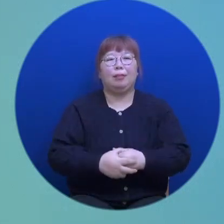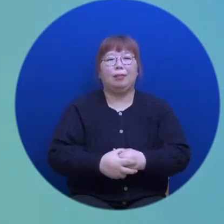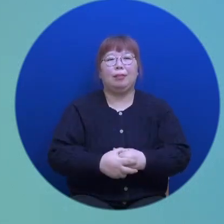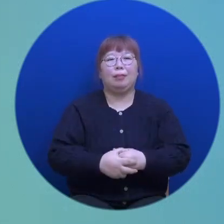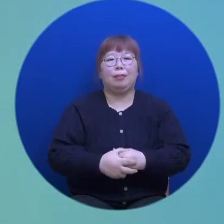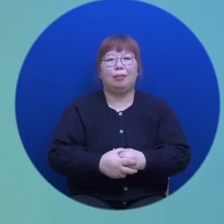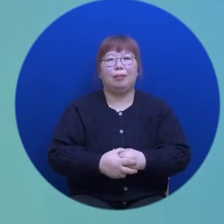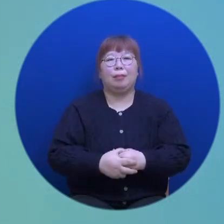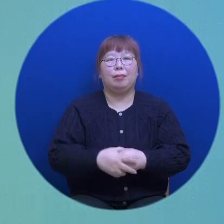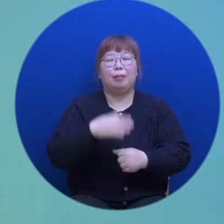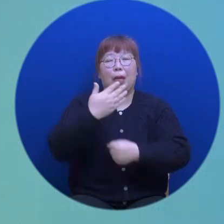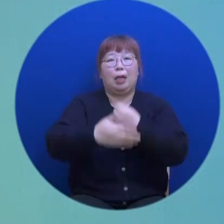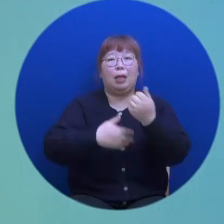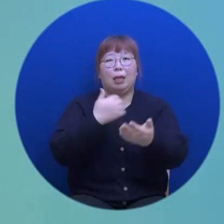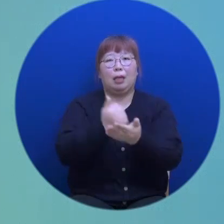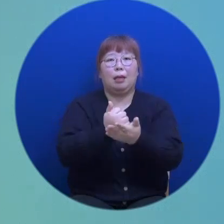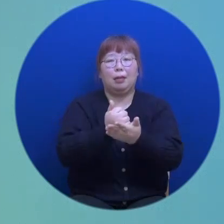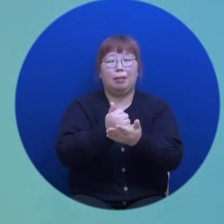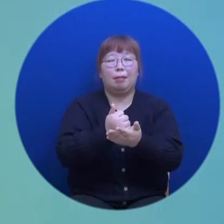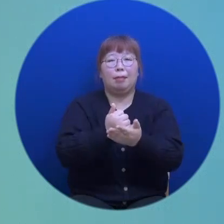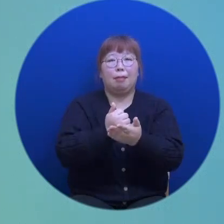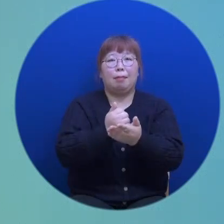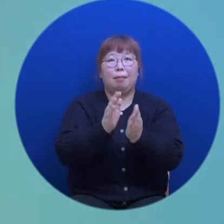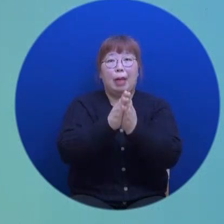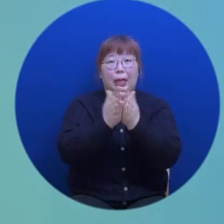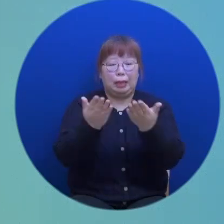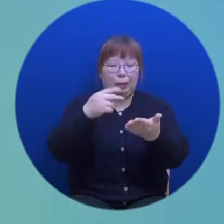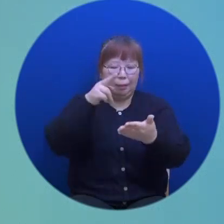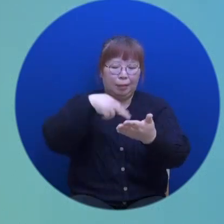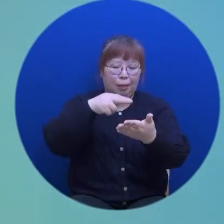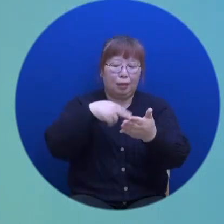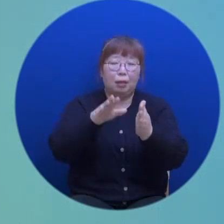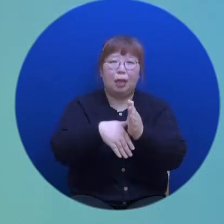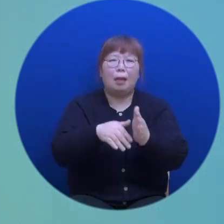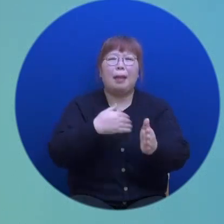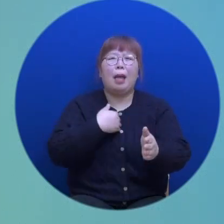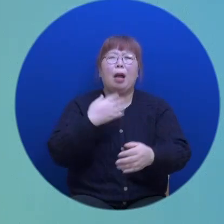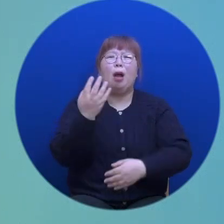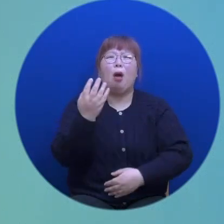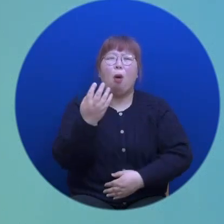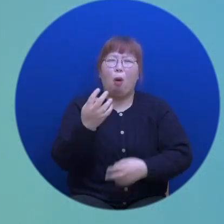읽을 때 내가 어찌 너를 놓겠으며